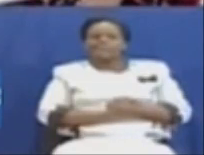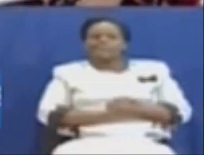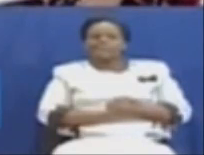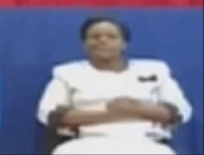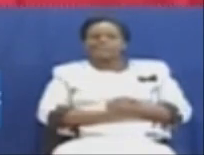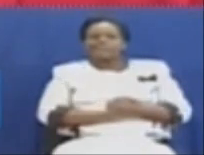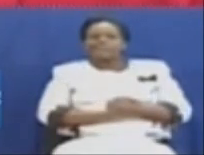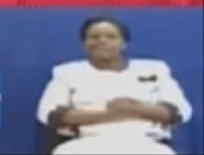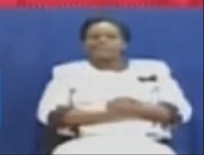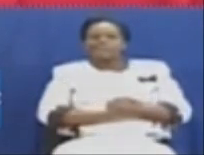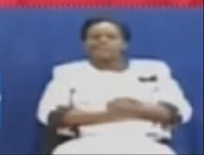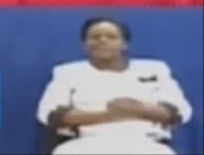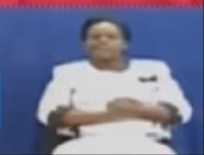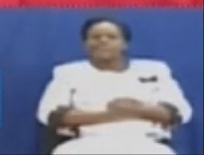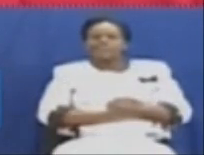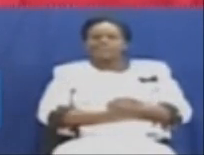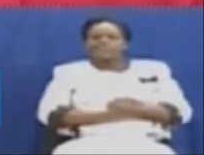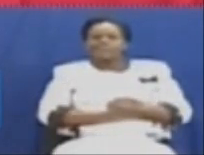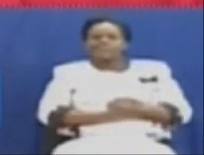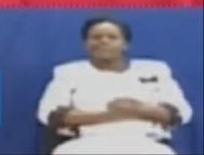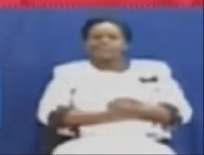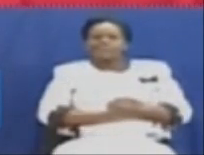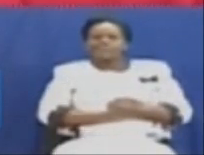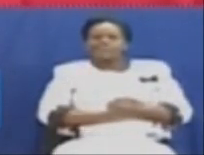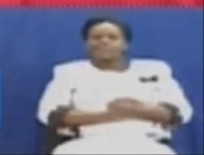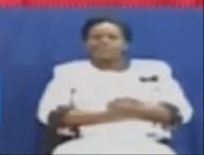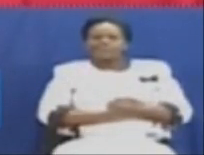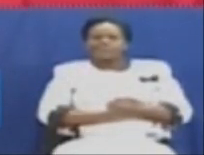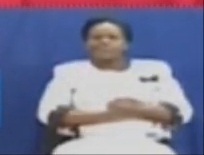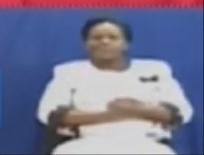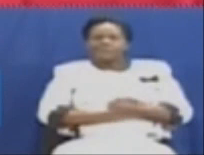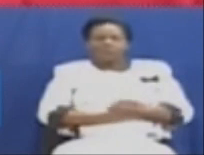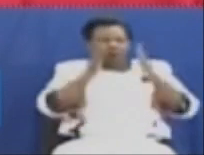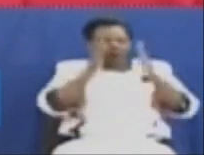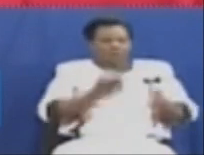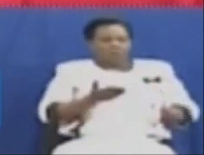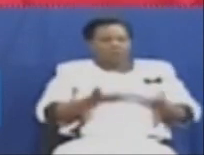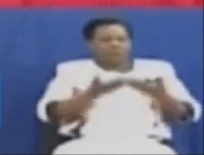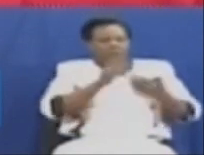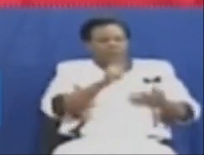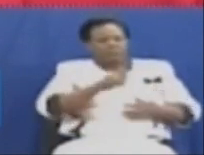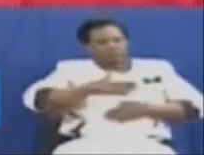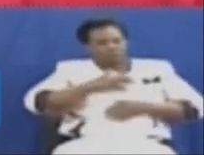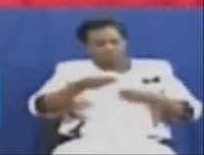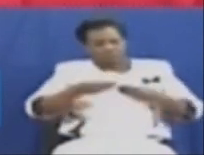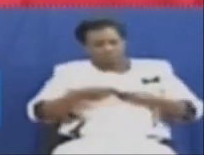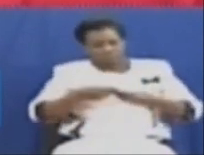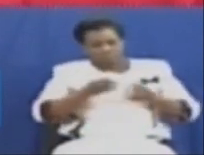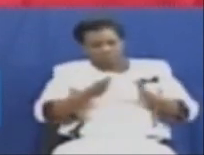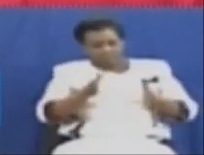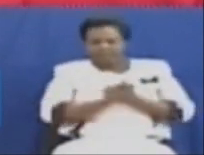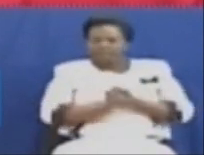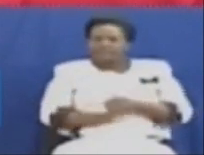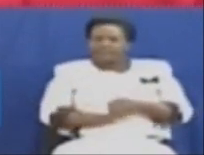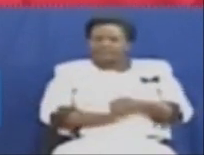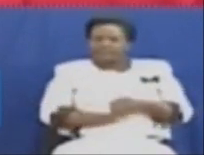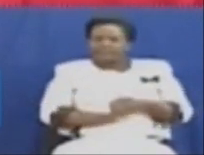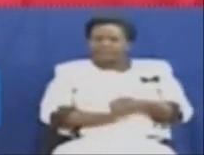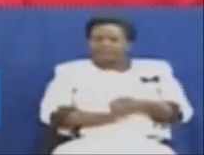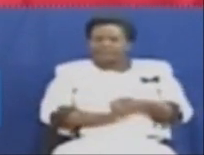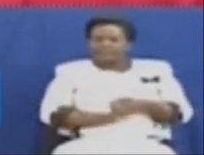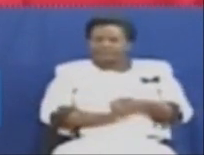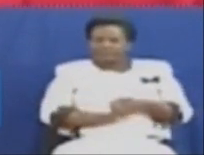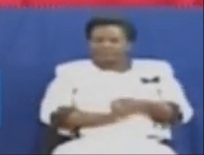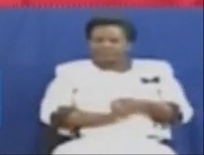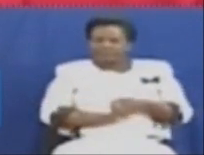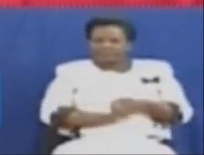Mheshimiwa Naibu Spika, nikushukuru kunipa nafasi nimuulize Mheshimiwa Waziri Mkuu swali. Mheshimiwa Waziri Mkuu, ni sera na